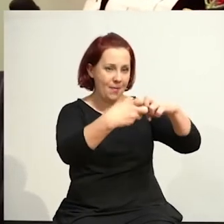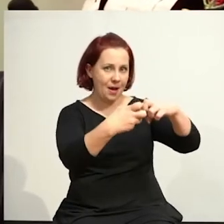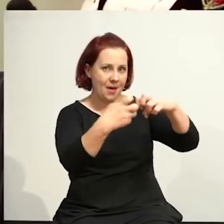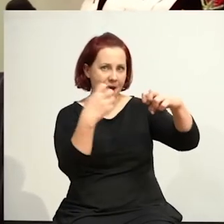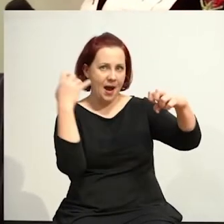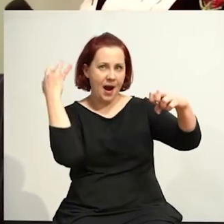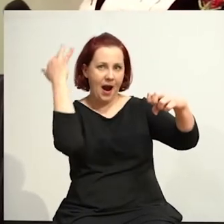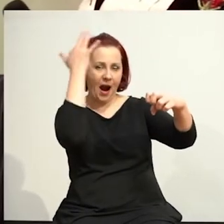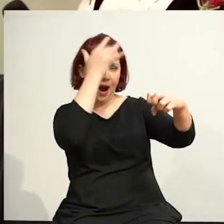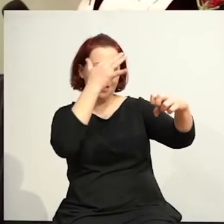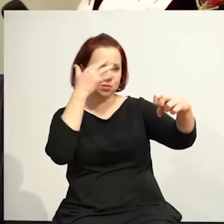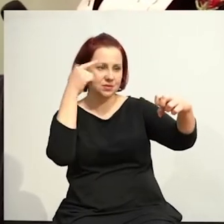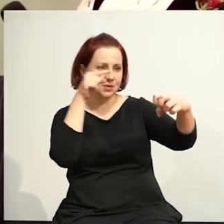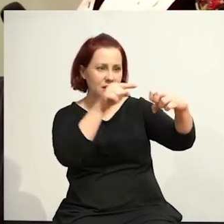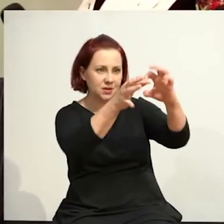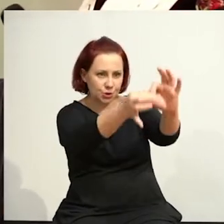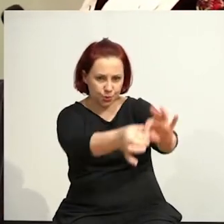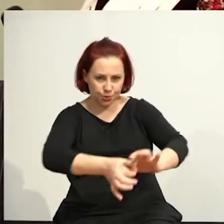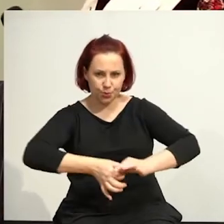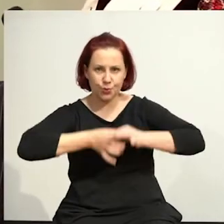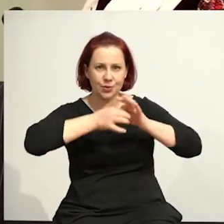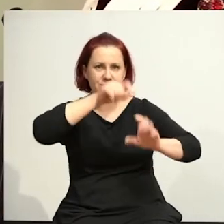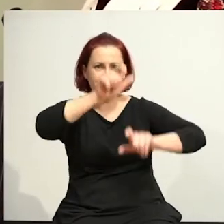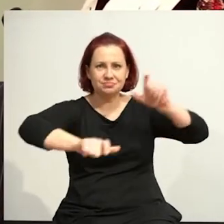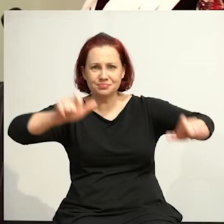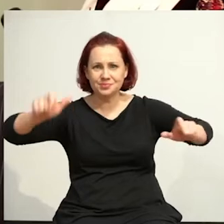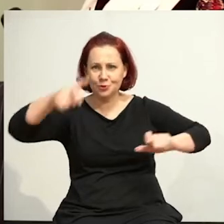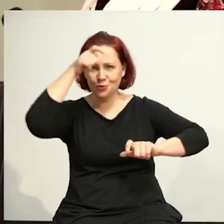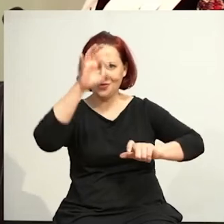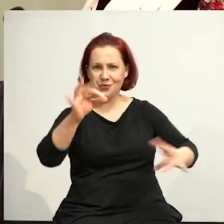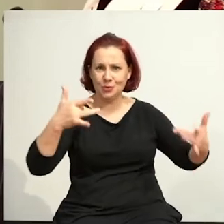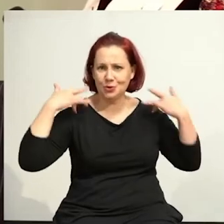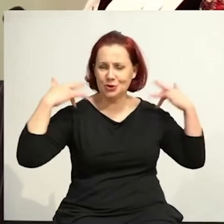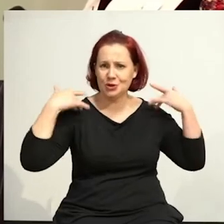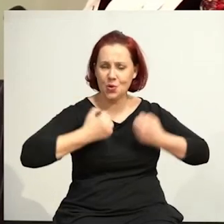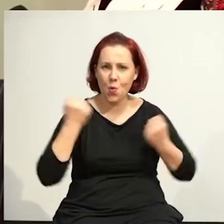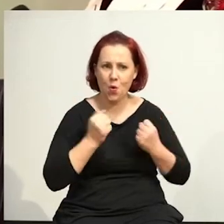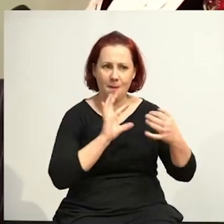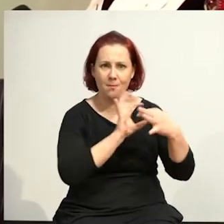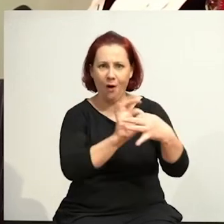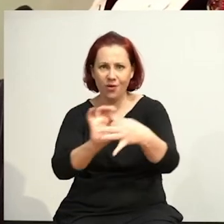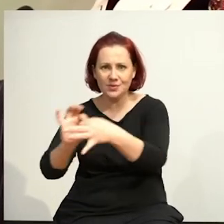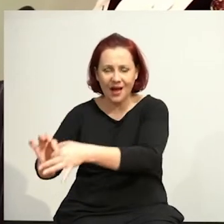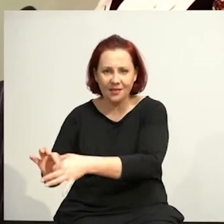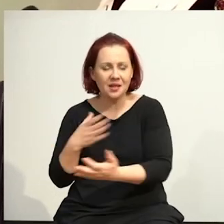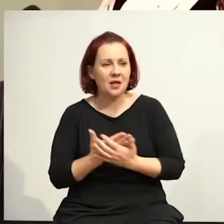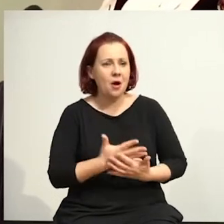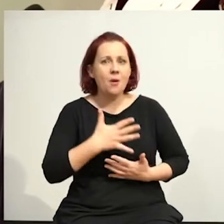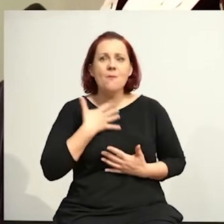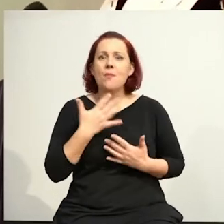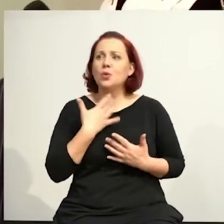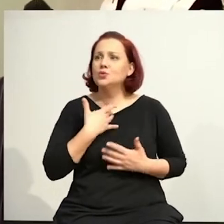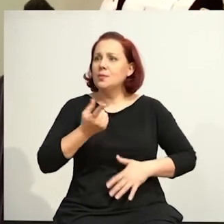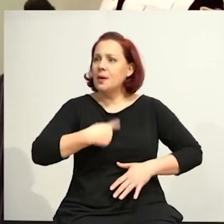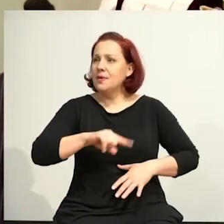mocno zakorzenione w egzystencji indywidualnego człowieka. Prawda? I mi się wydaje, że takie poczucie wielkości, jakie